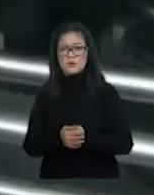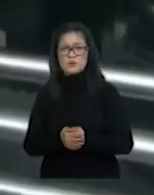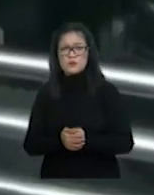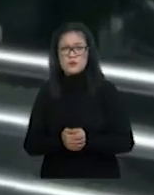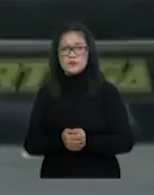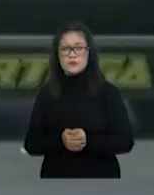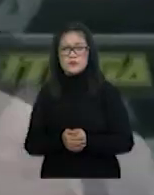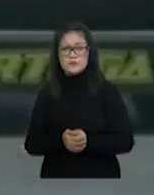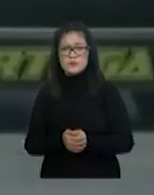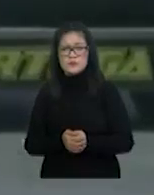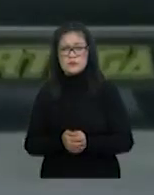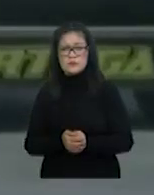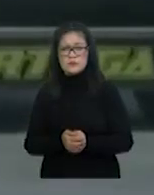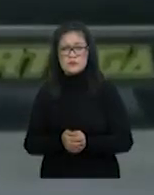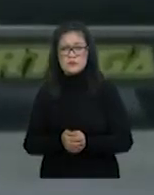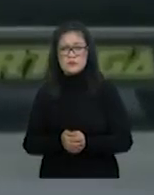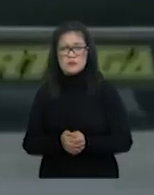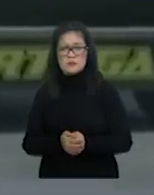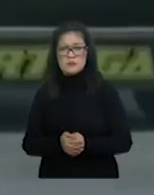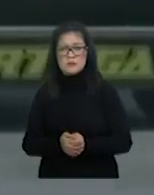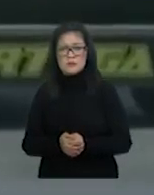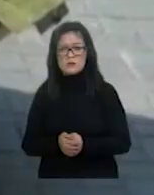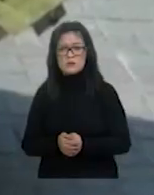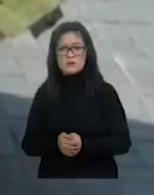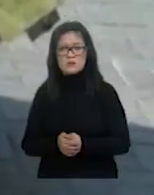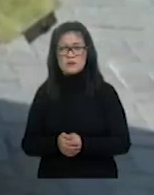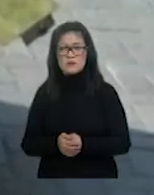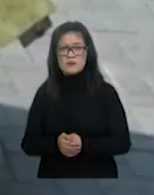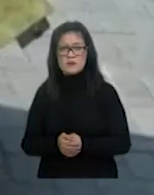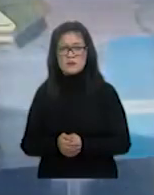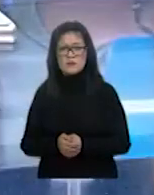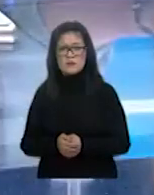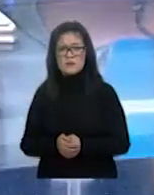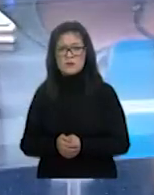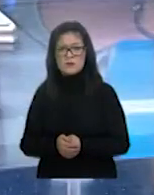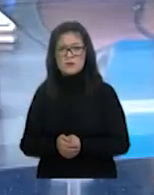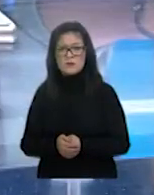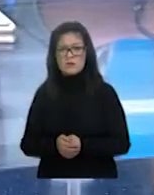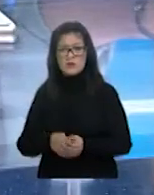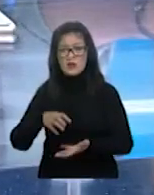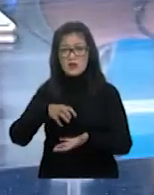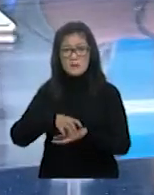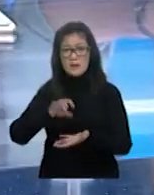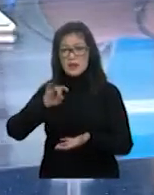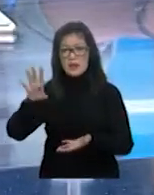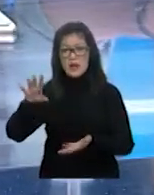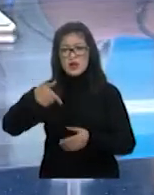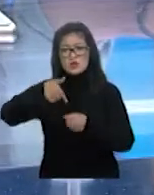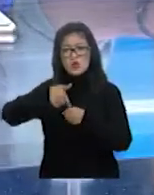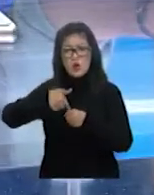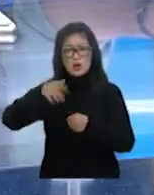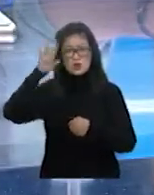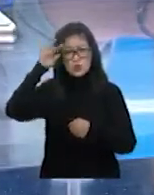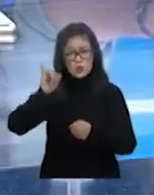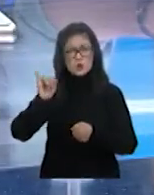Dari Tuban, Jawa Timur, Pipit Wibawanto melaporkan. Tidak hanya di Pulau Jawa, kelangkaan solar